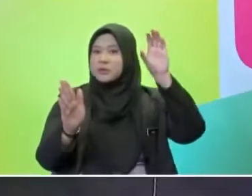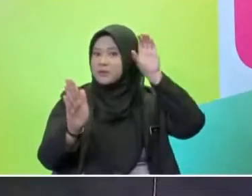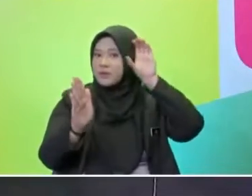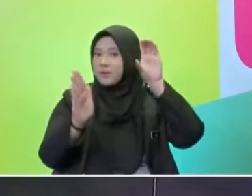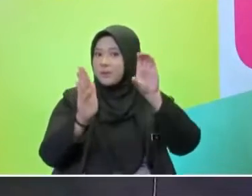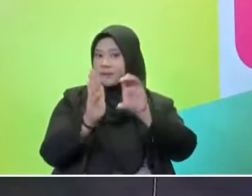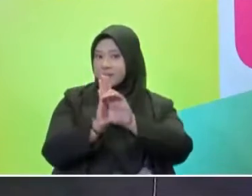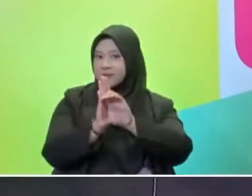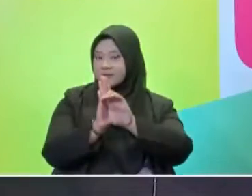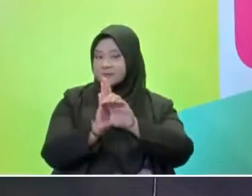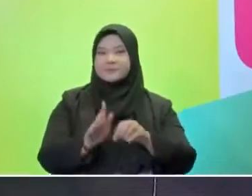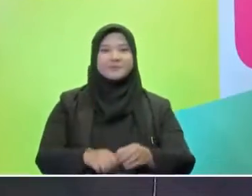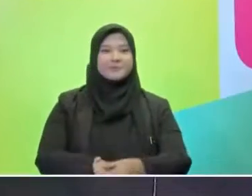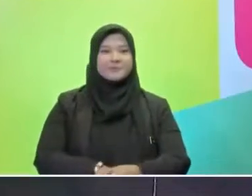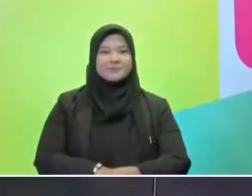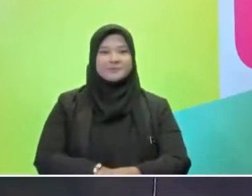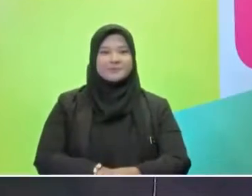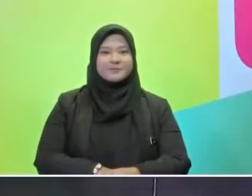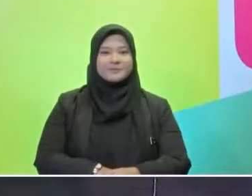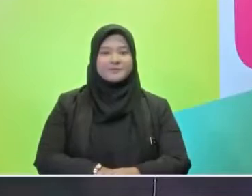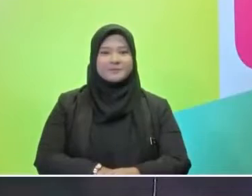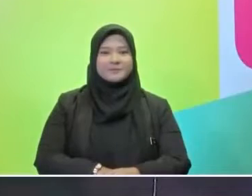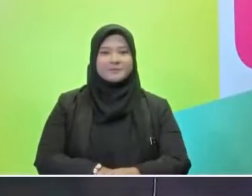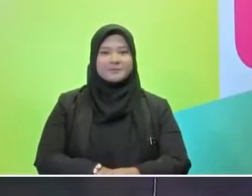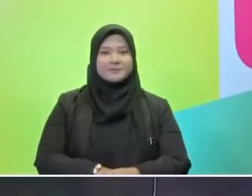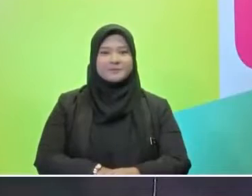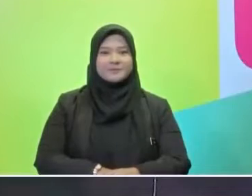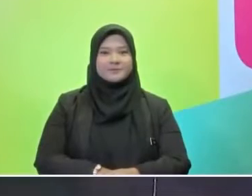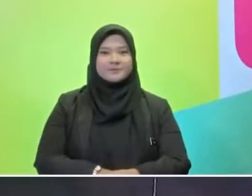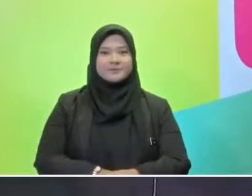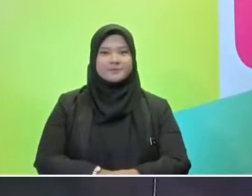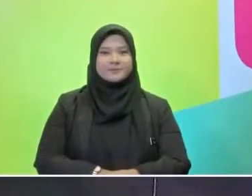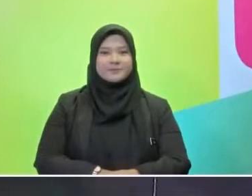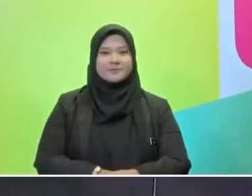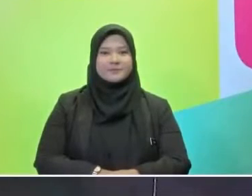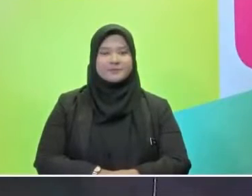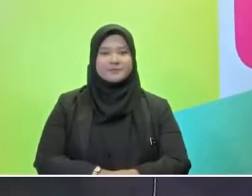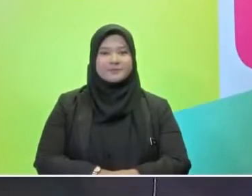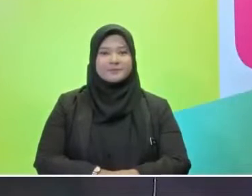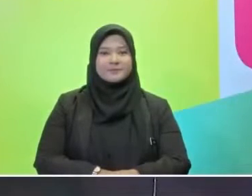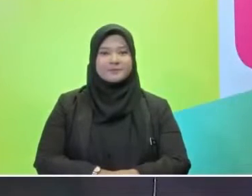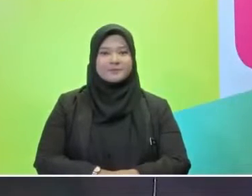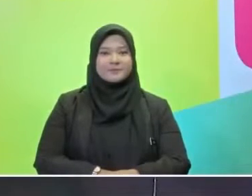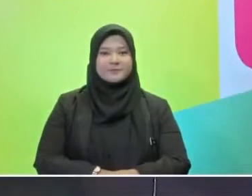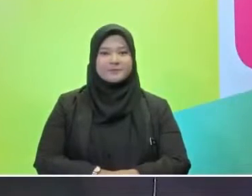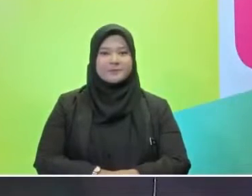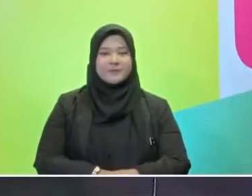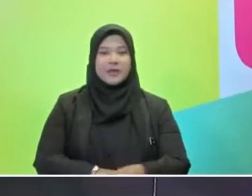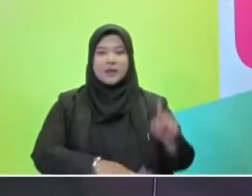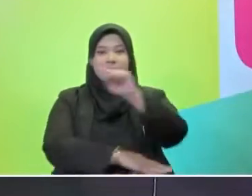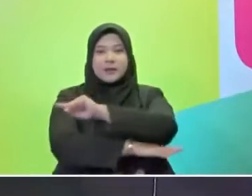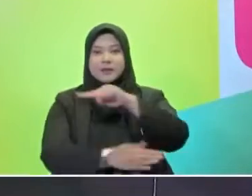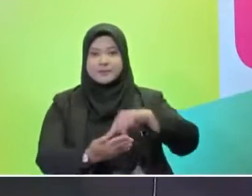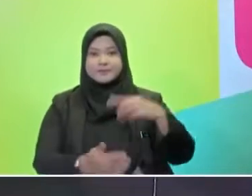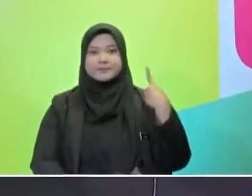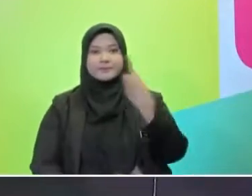2D pun boleh. Baik. Okey, apa-apa gambar boleh. Ni saya ambil kat surat khabar ke. Ataupun hasilkan